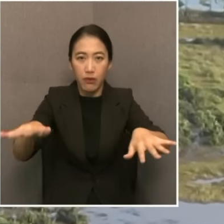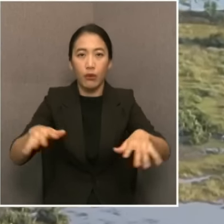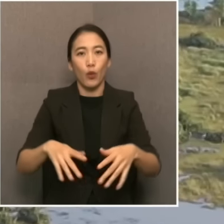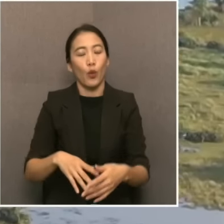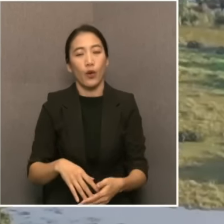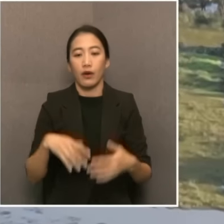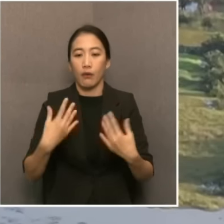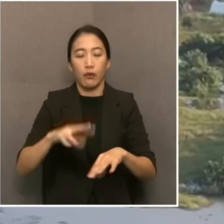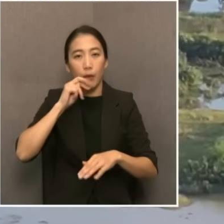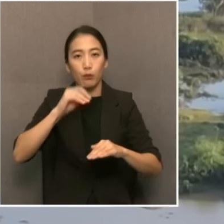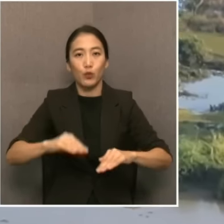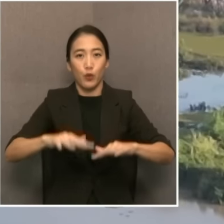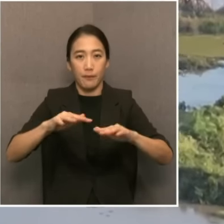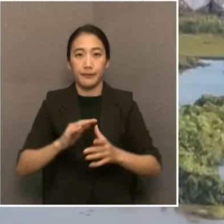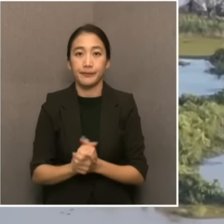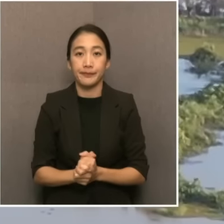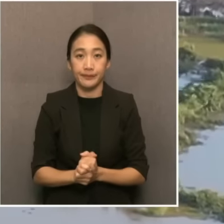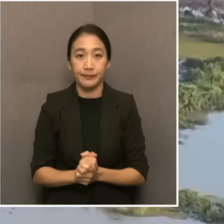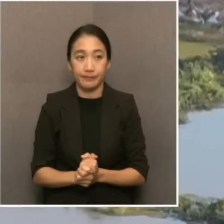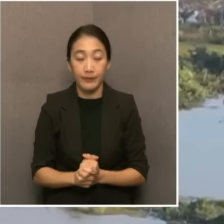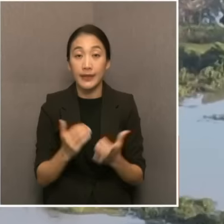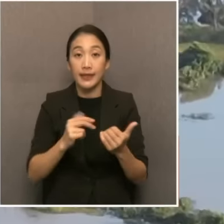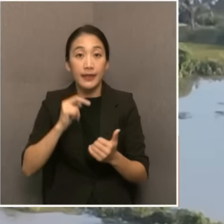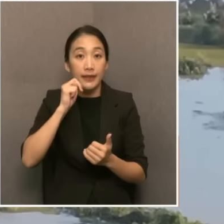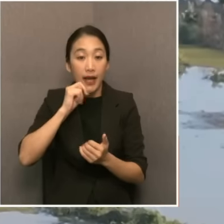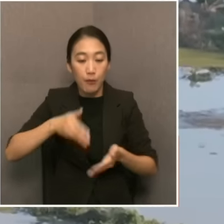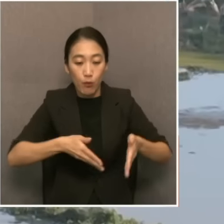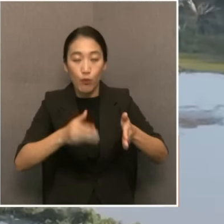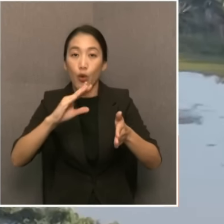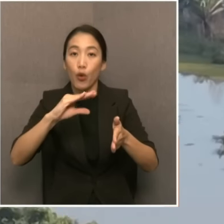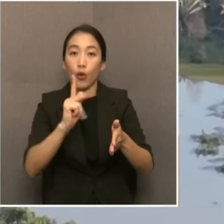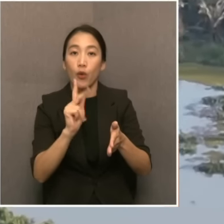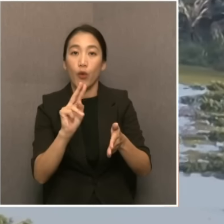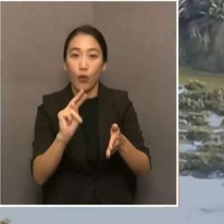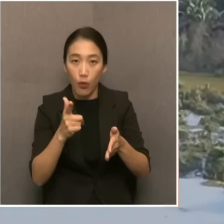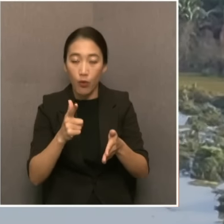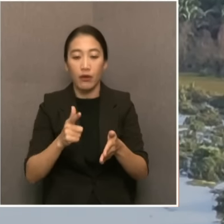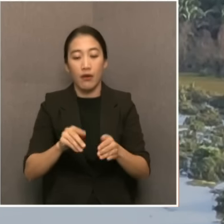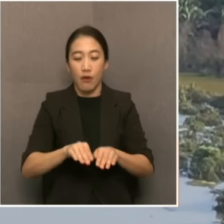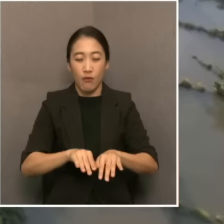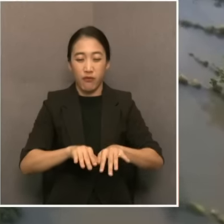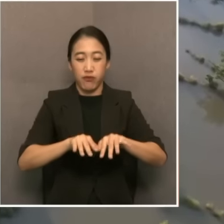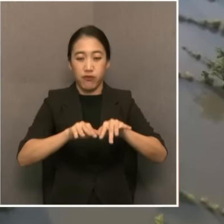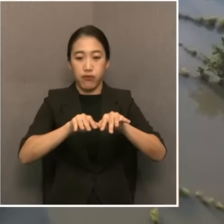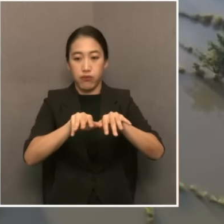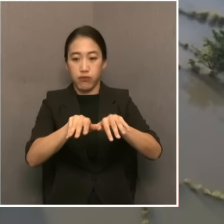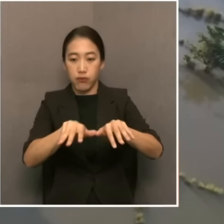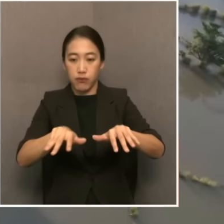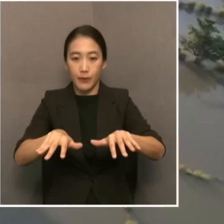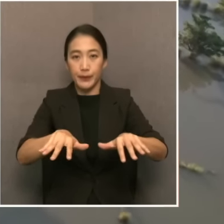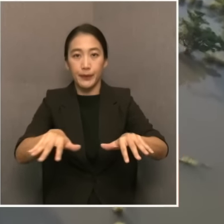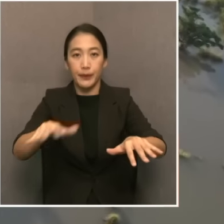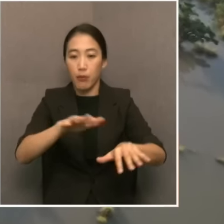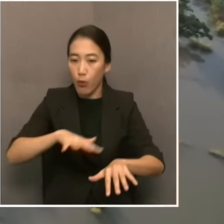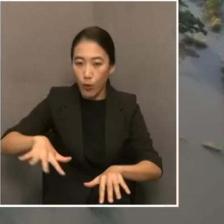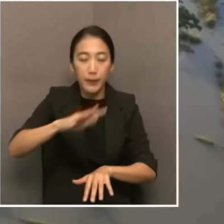ระดับน้ำโขงที่เพิ่มสูงขึ้นค่ะหนุนลำน้ำสาขาอย่างลำห้วยผาคางลำห้วยก้านเหลืองล้นท่วมพื้นที่5หมู่บ้